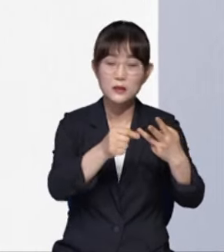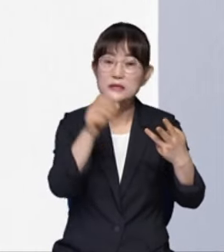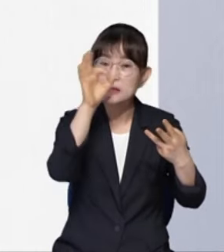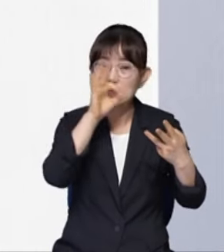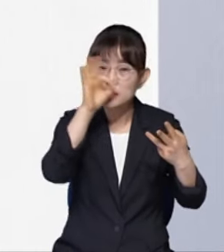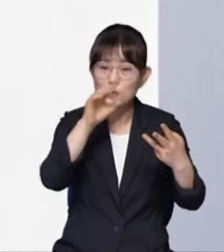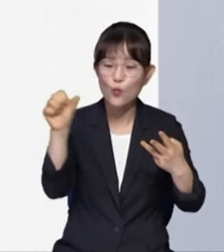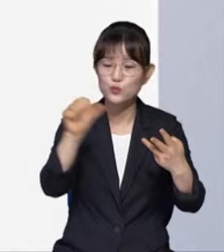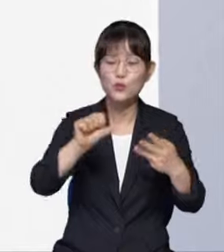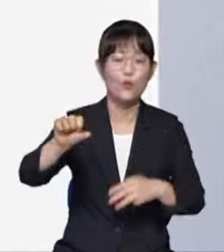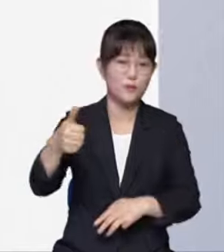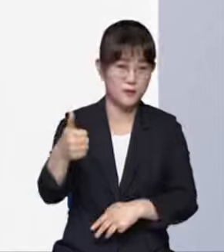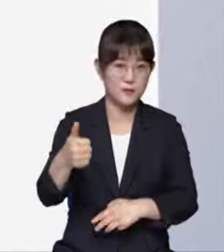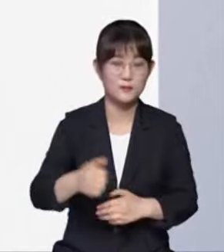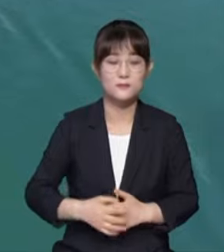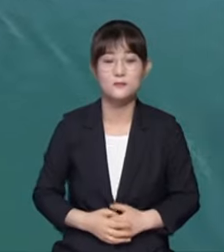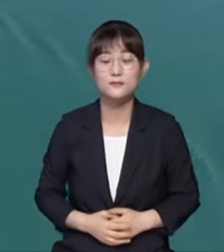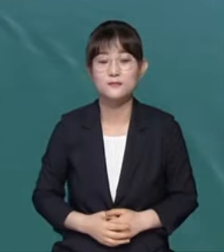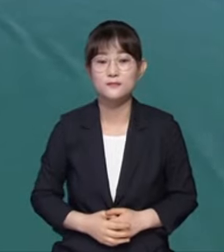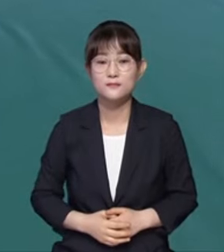돼지 5,500여 마리입니다.